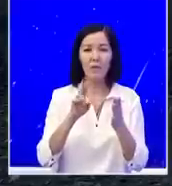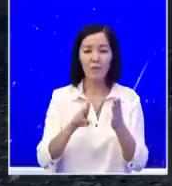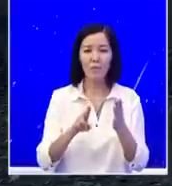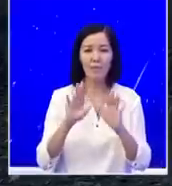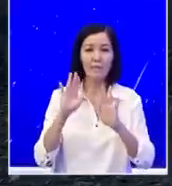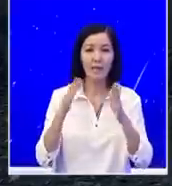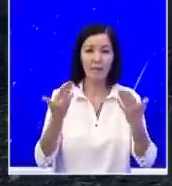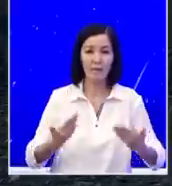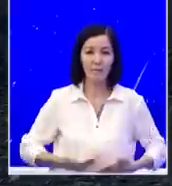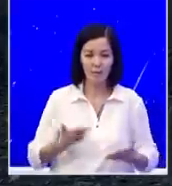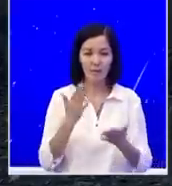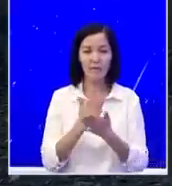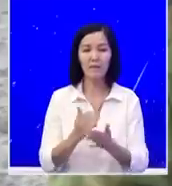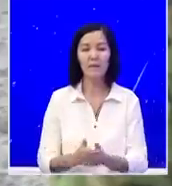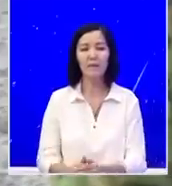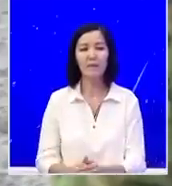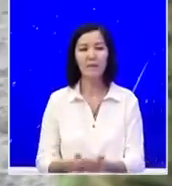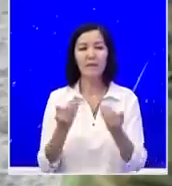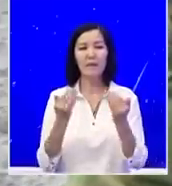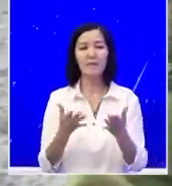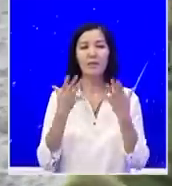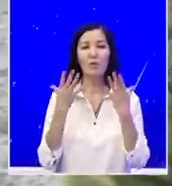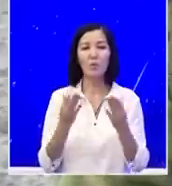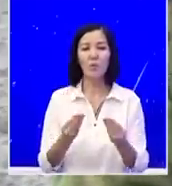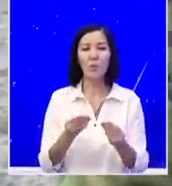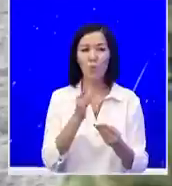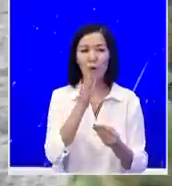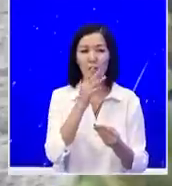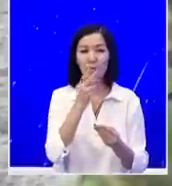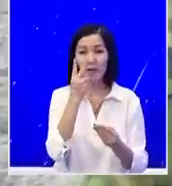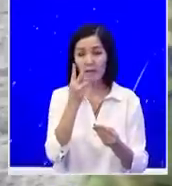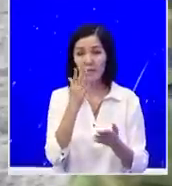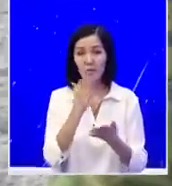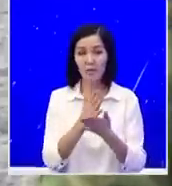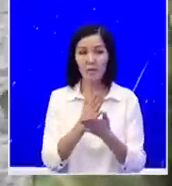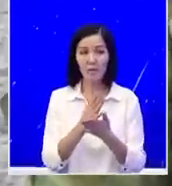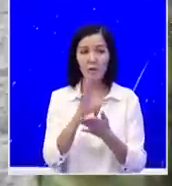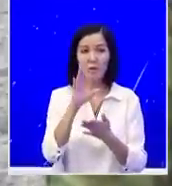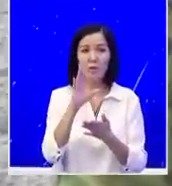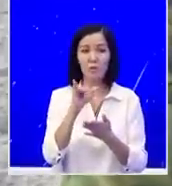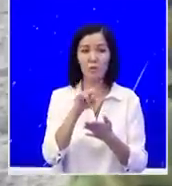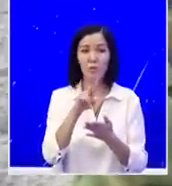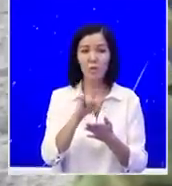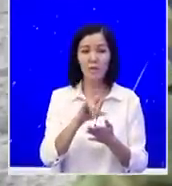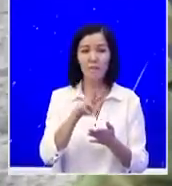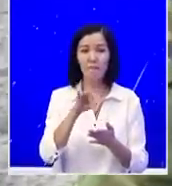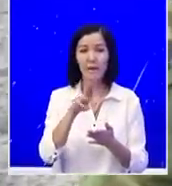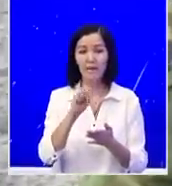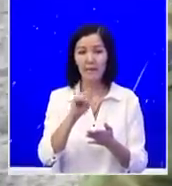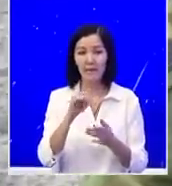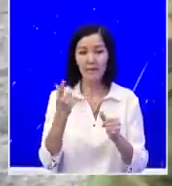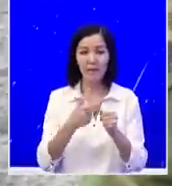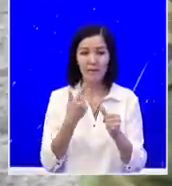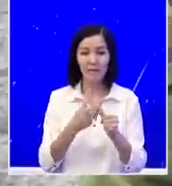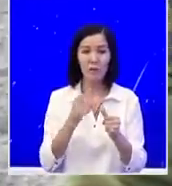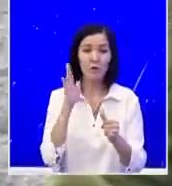саябақты мекен етіп келеді. Қазіргі уақытта сіздер осы қарап тұрған жерлеріңіз сулы матай су ағарында. Өшіққа кеп, суатқа